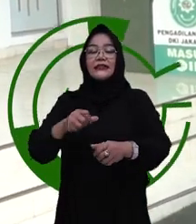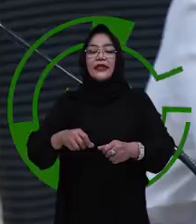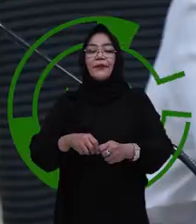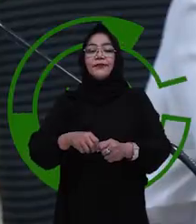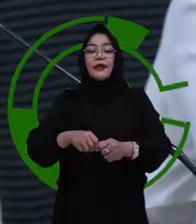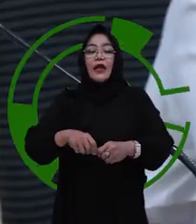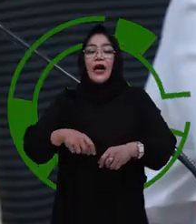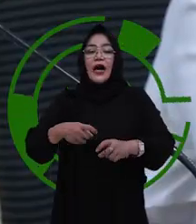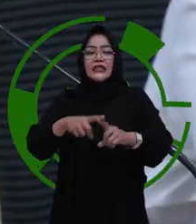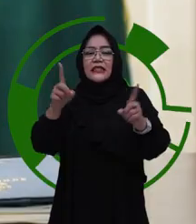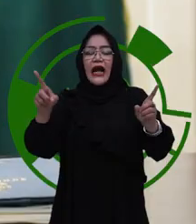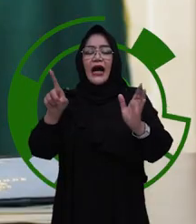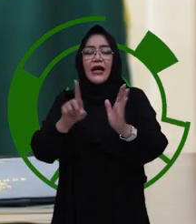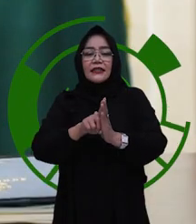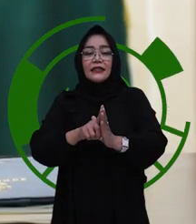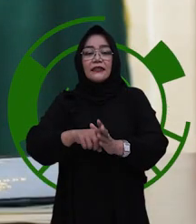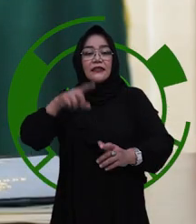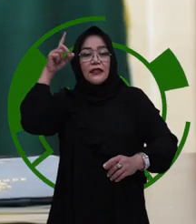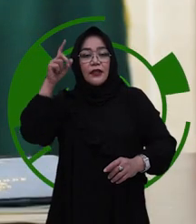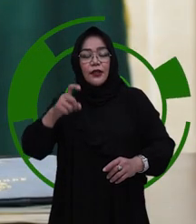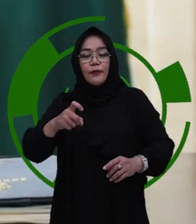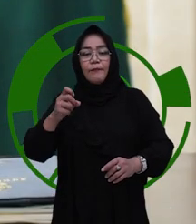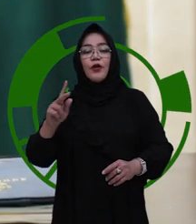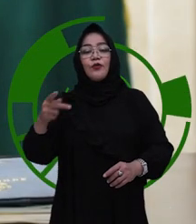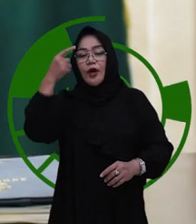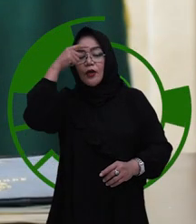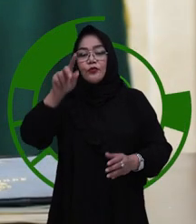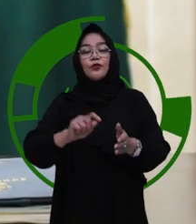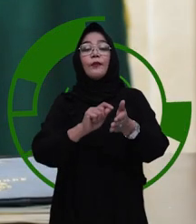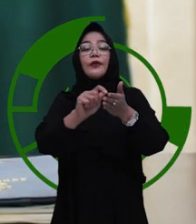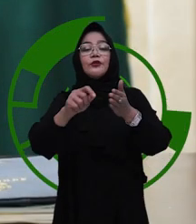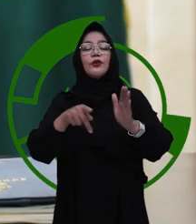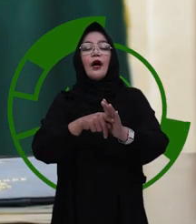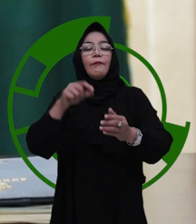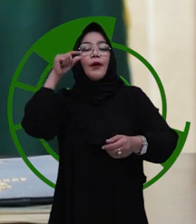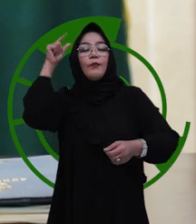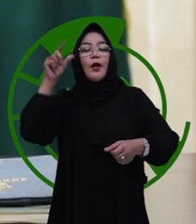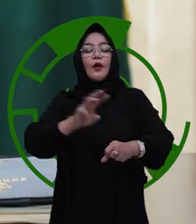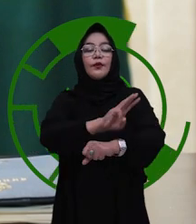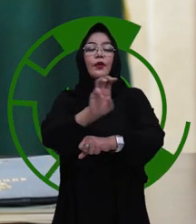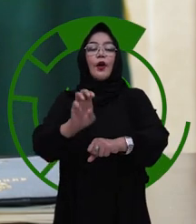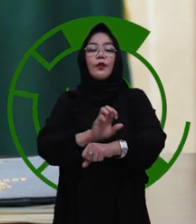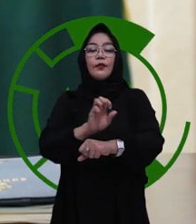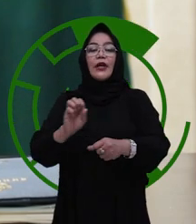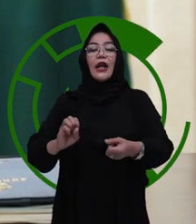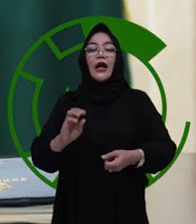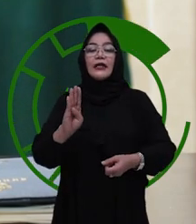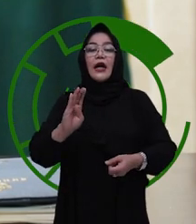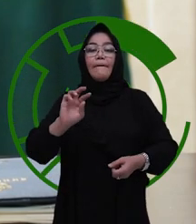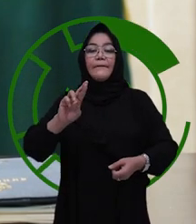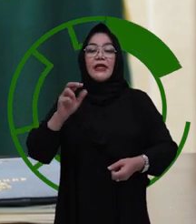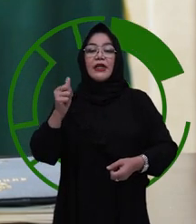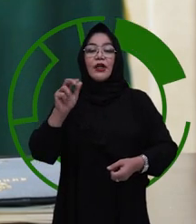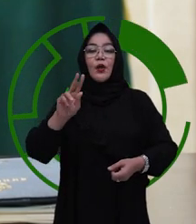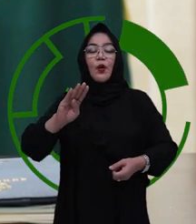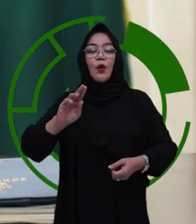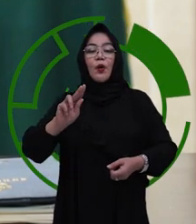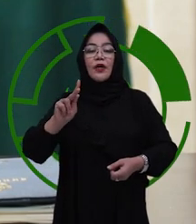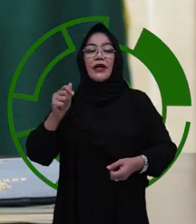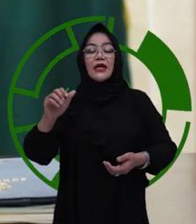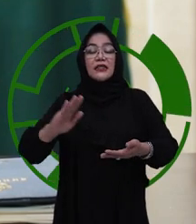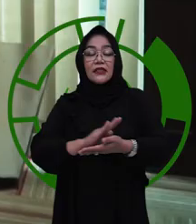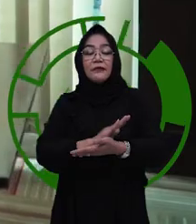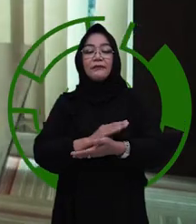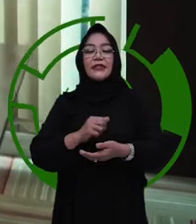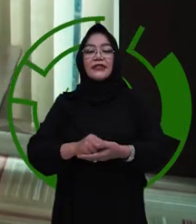negara sangat dibutuhkan untuk menuju pembangunan wilayah birokrasi bersih dan melayani atau